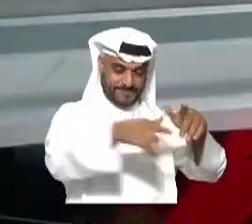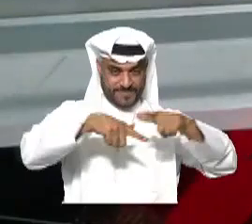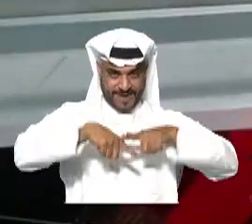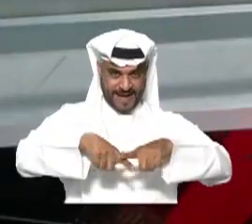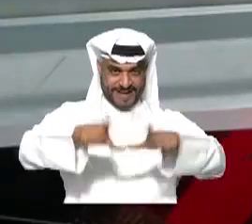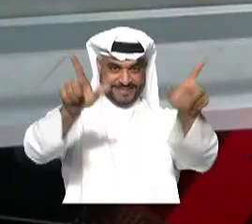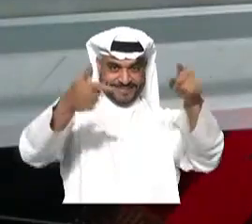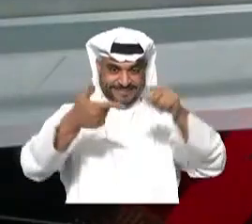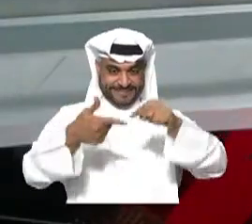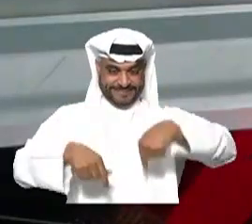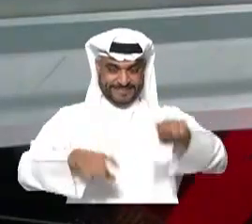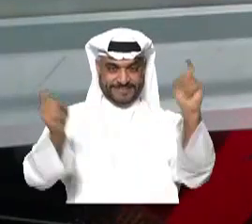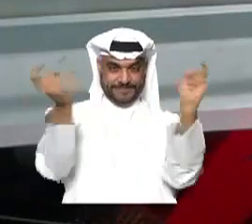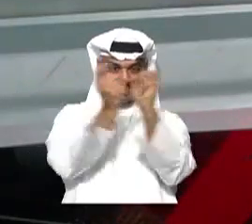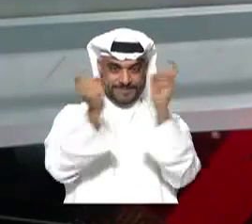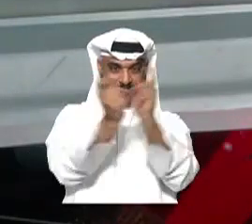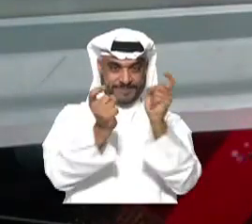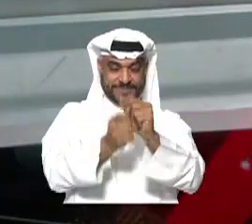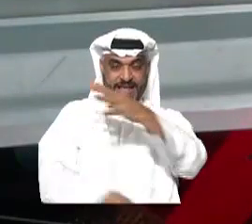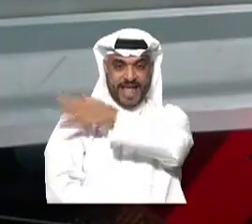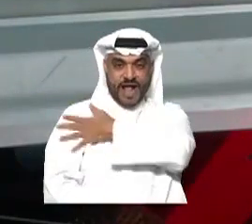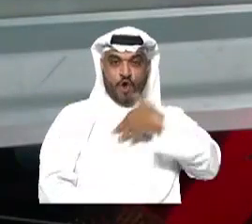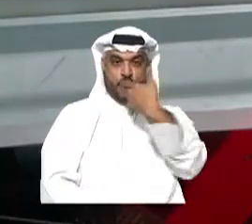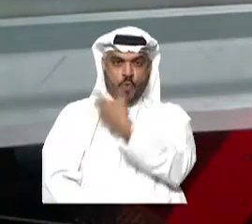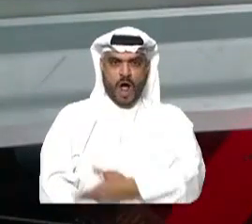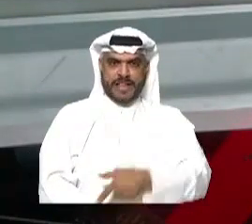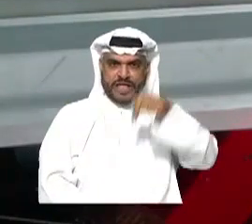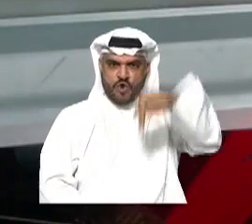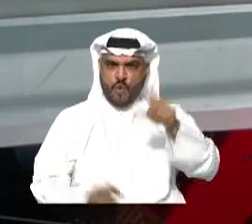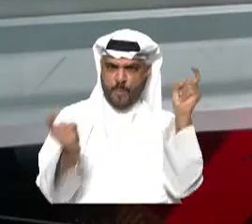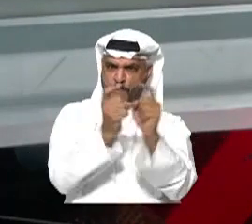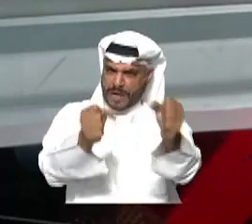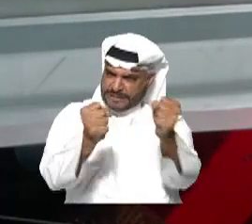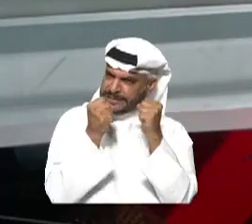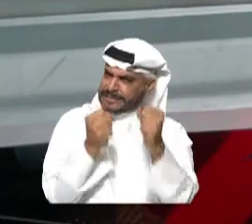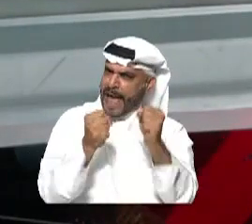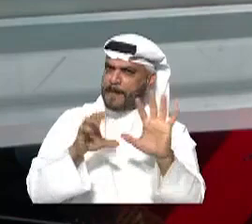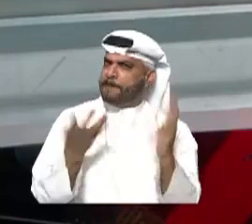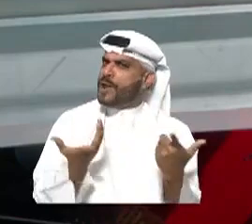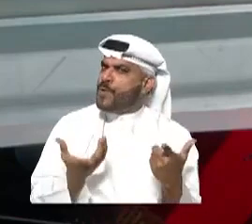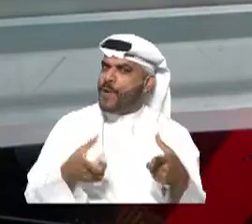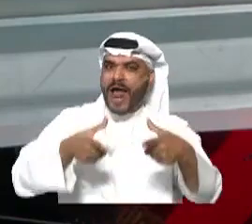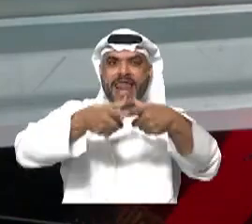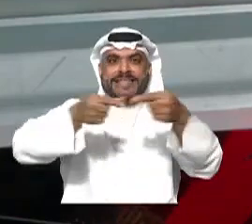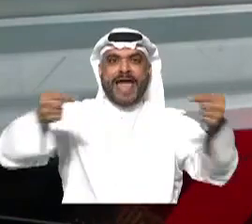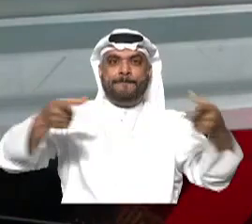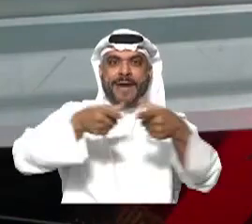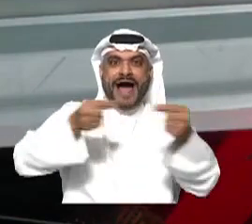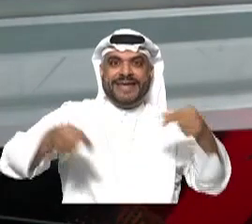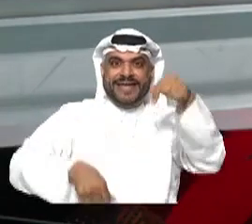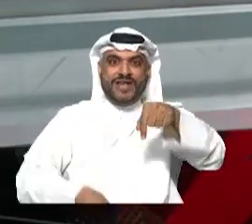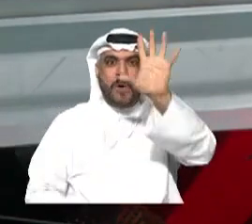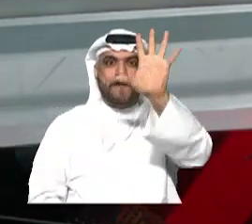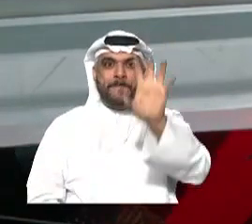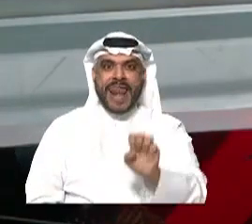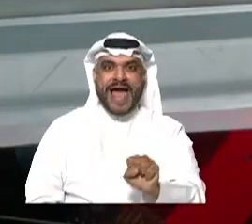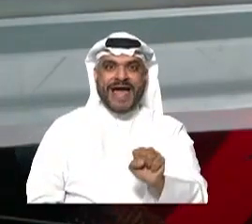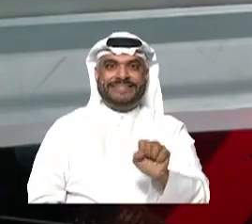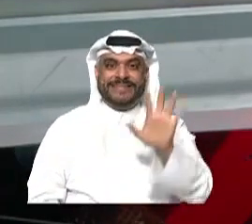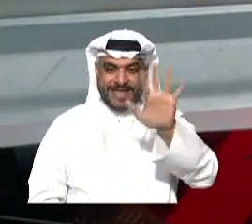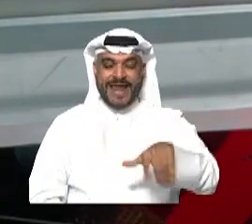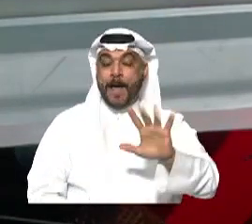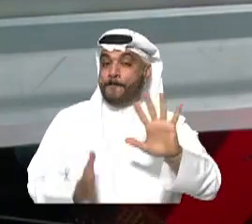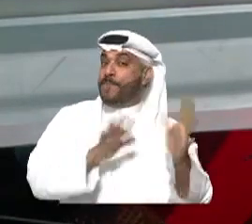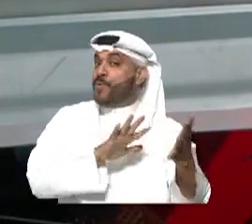يخوض المنتخب الكرواتي مواجهه صعبه حين يواجه نظيره الياباني مساء اليوم ضمن منافسات الدوره ثمن النهائي